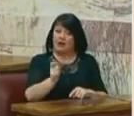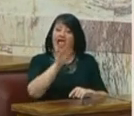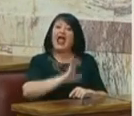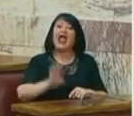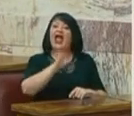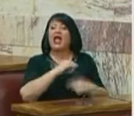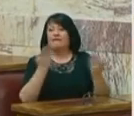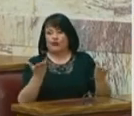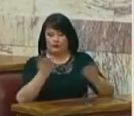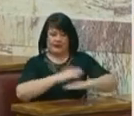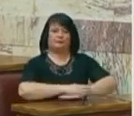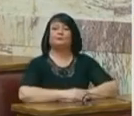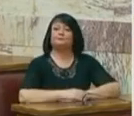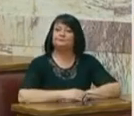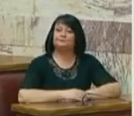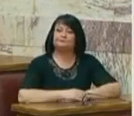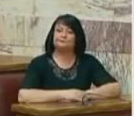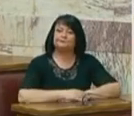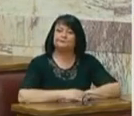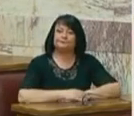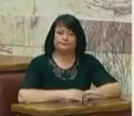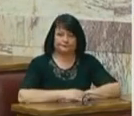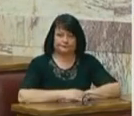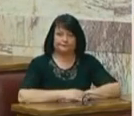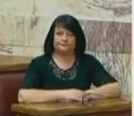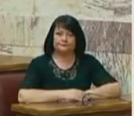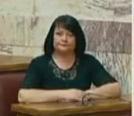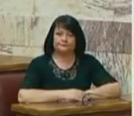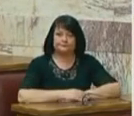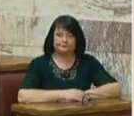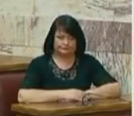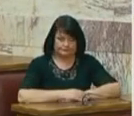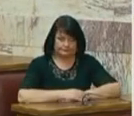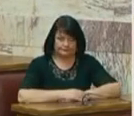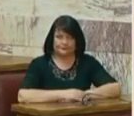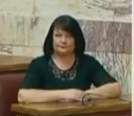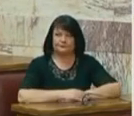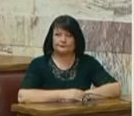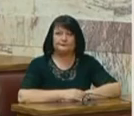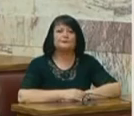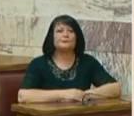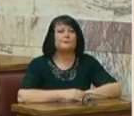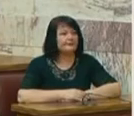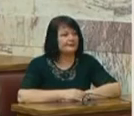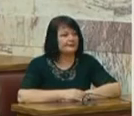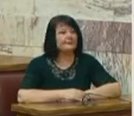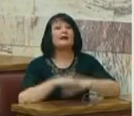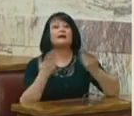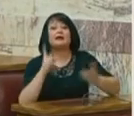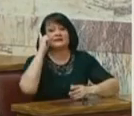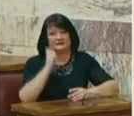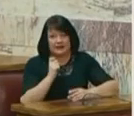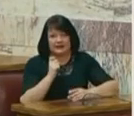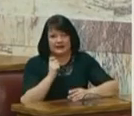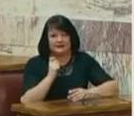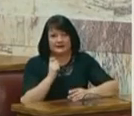αγορά. Παρενέβη στην έρευνα και το FBI και όπως γνωρίζετε έχουμε φτάσει στα